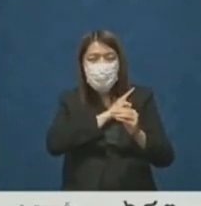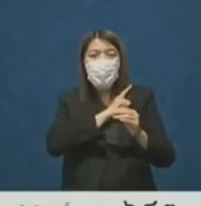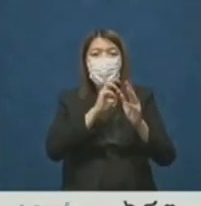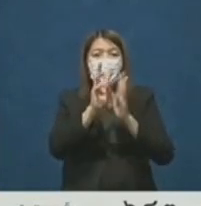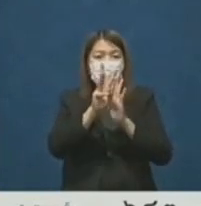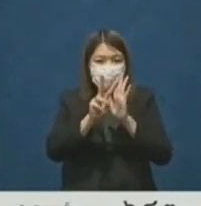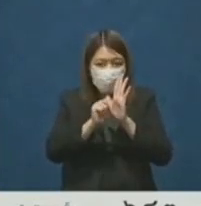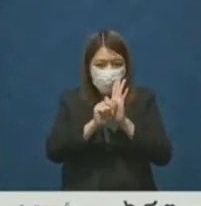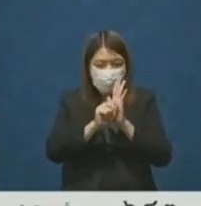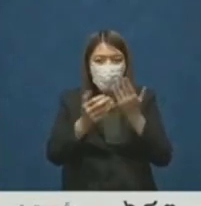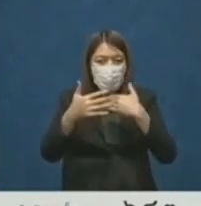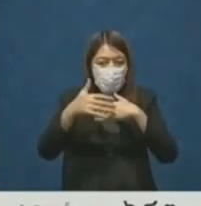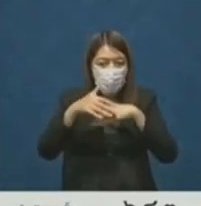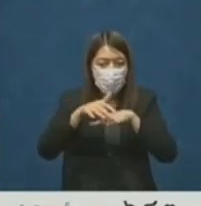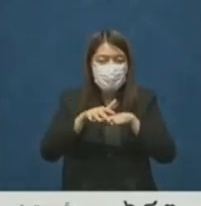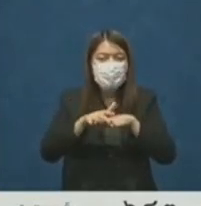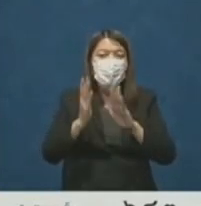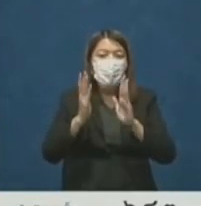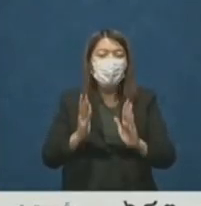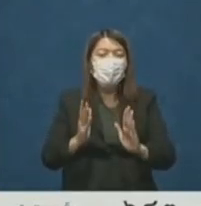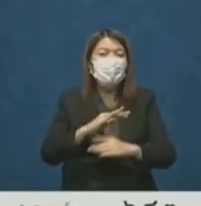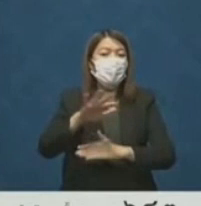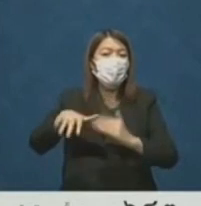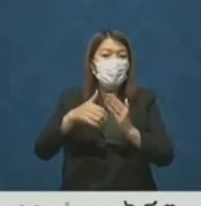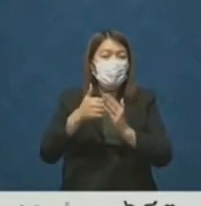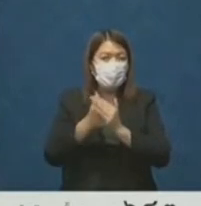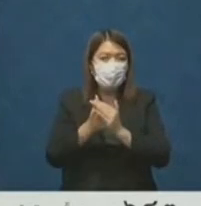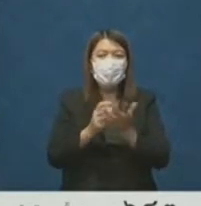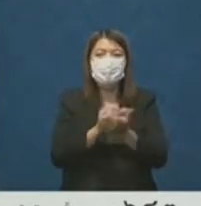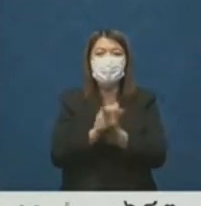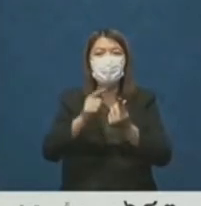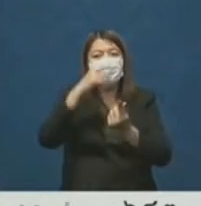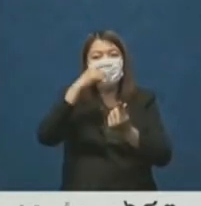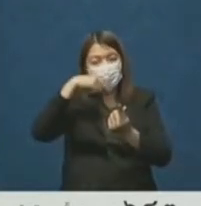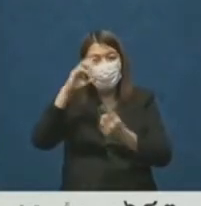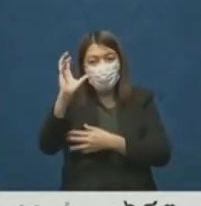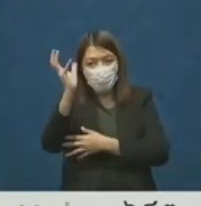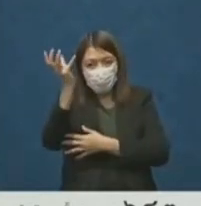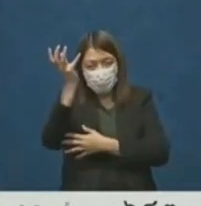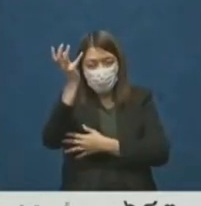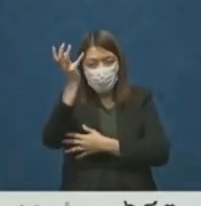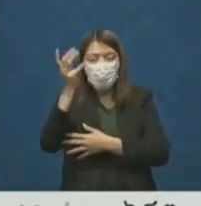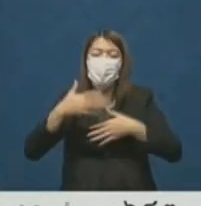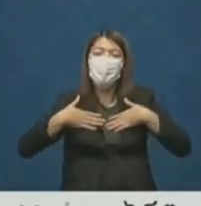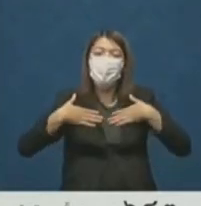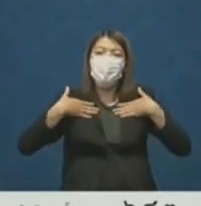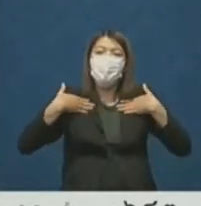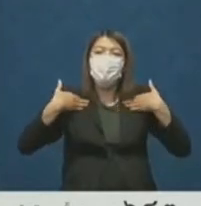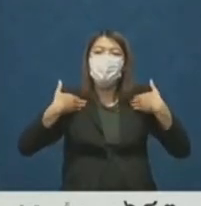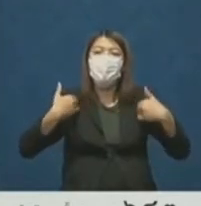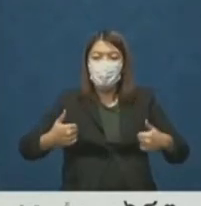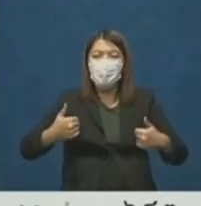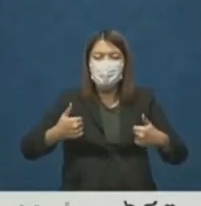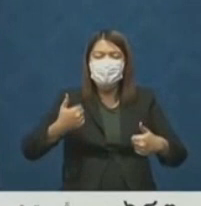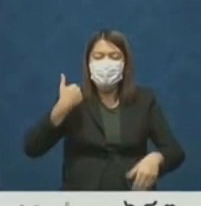ที่และมีวินัยอยู่ร่วมกับผู้อื่นในสังคมไทยและสังคมโลกอย่างผ